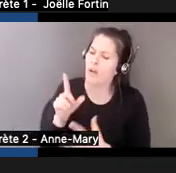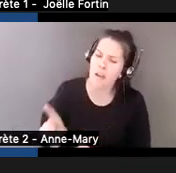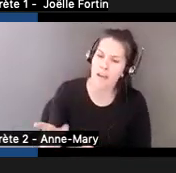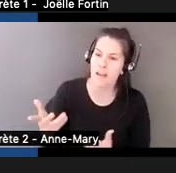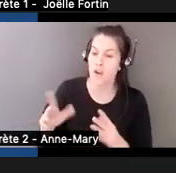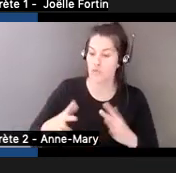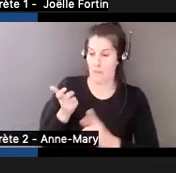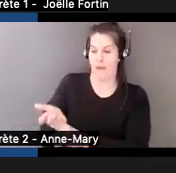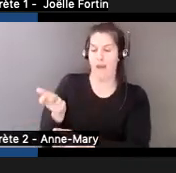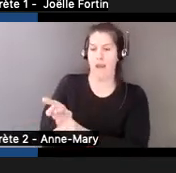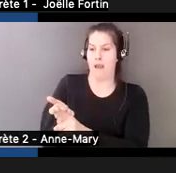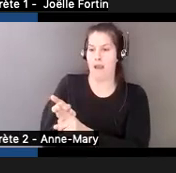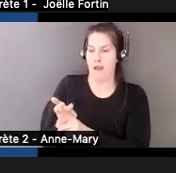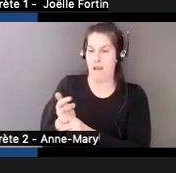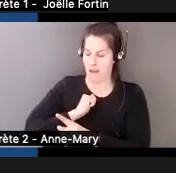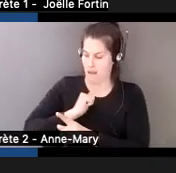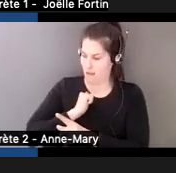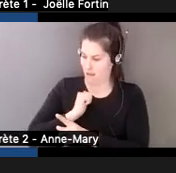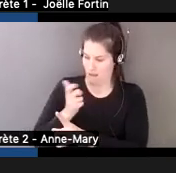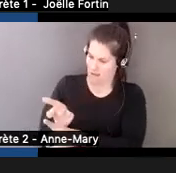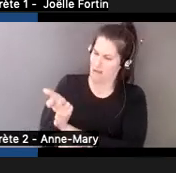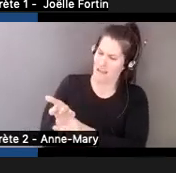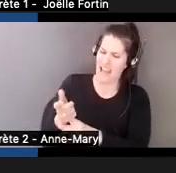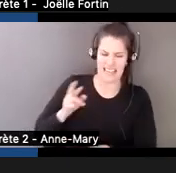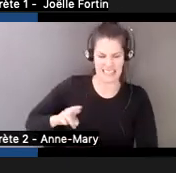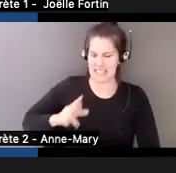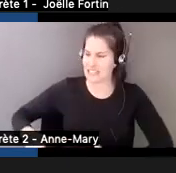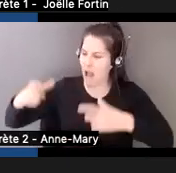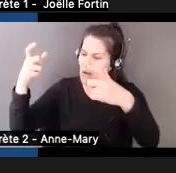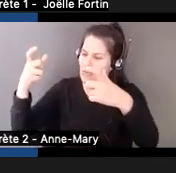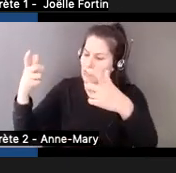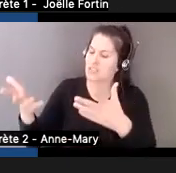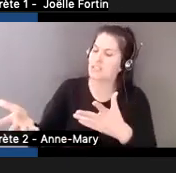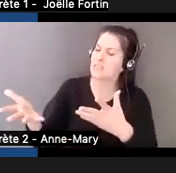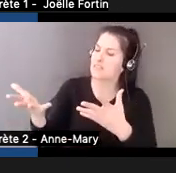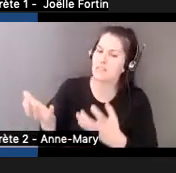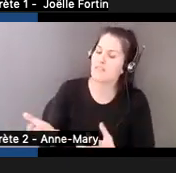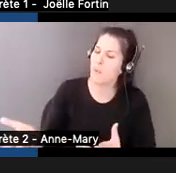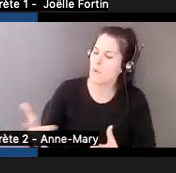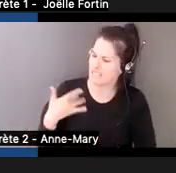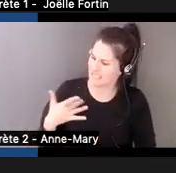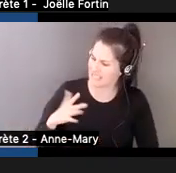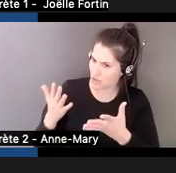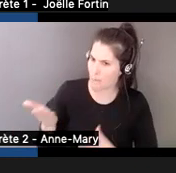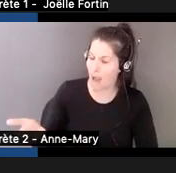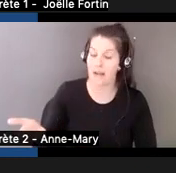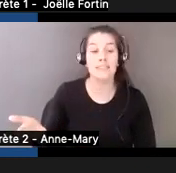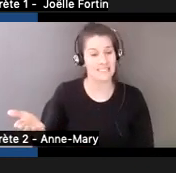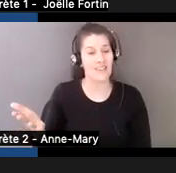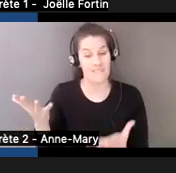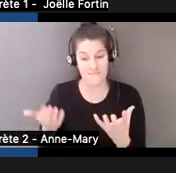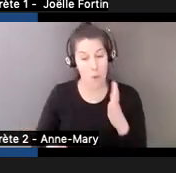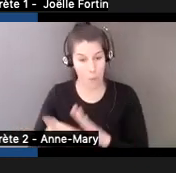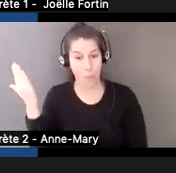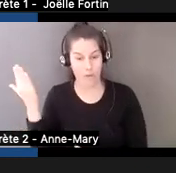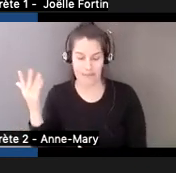la résidence? Comment, souvent on va les entendre dire, ben, je vais m'en aller, je vais m'en aller. Il y a une raison derrière